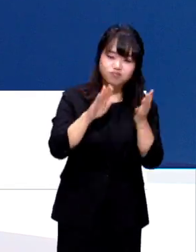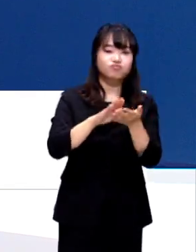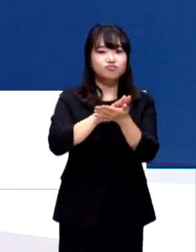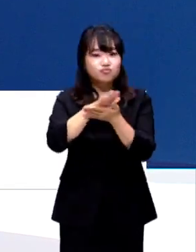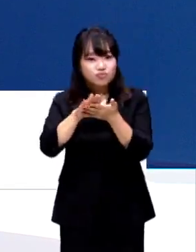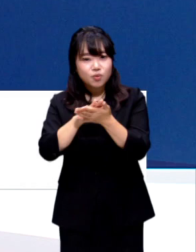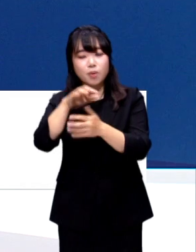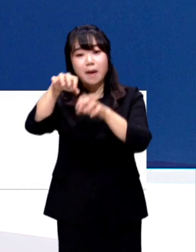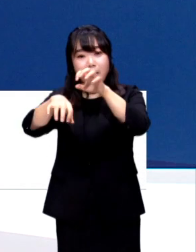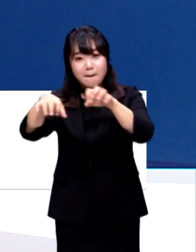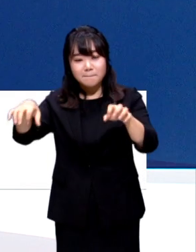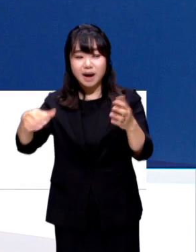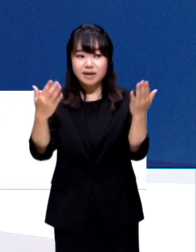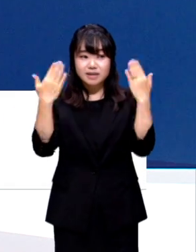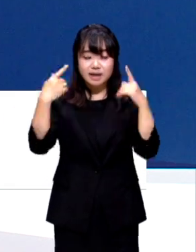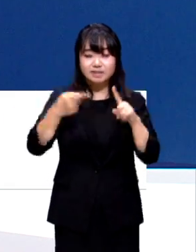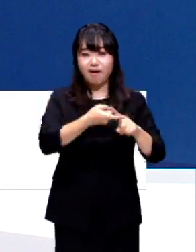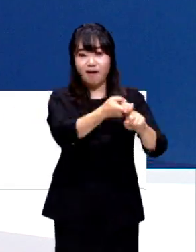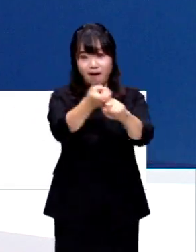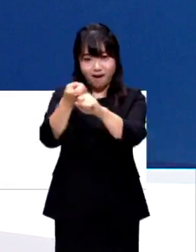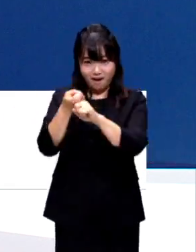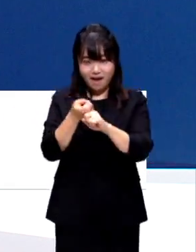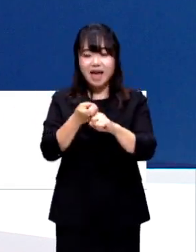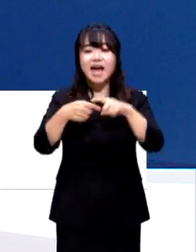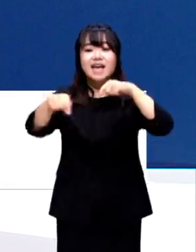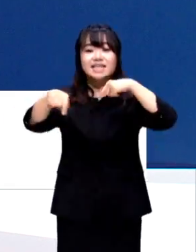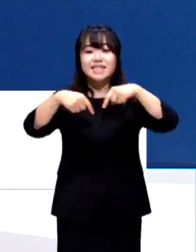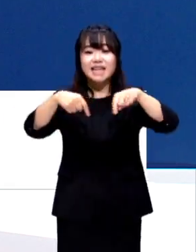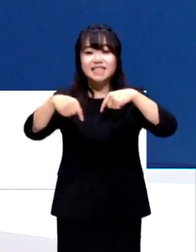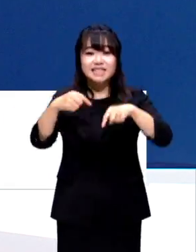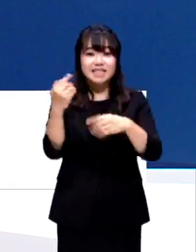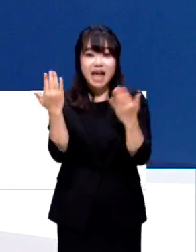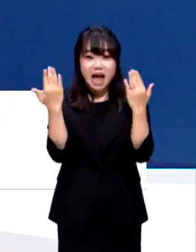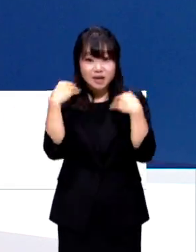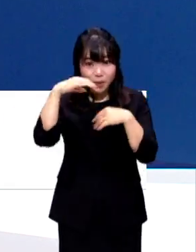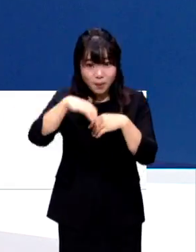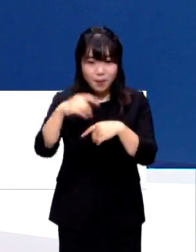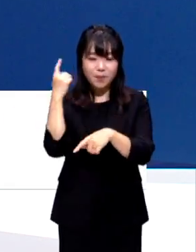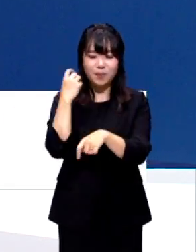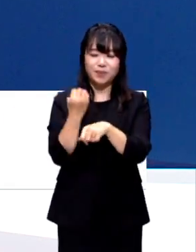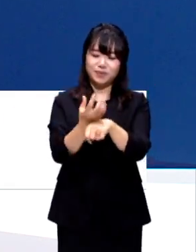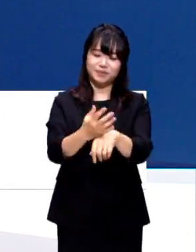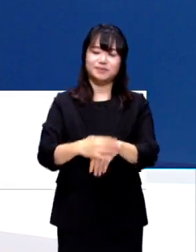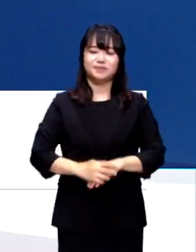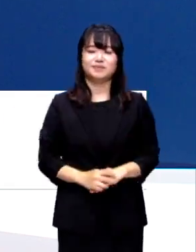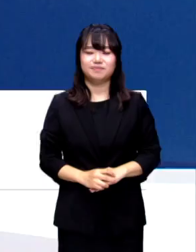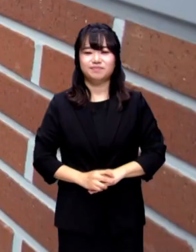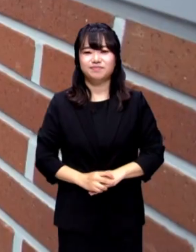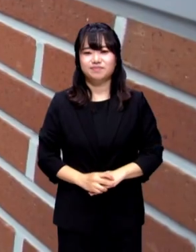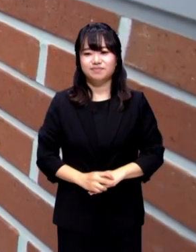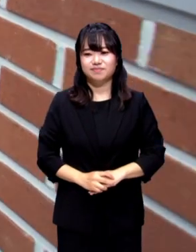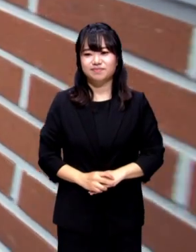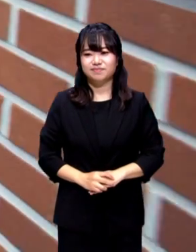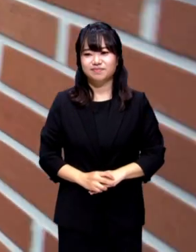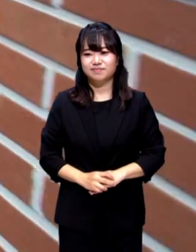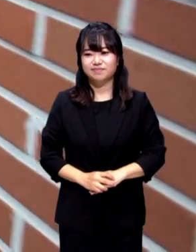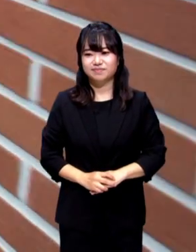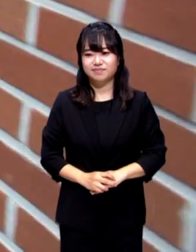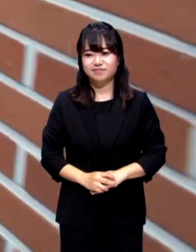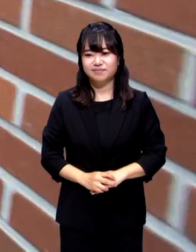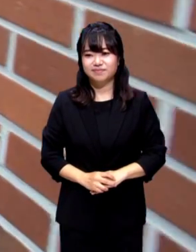통해 마을과 학생이 공생하는 자치학교 소식을 김영애 학부모가 전합니다.